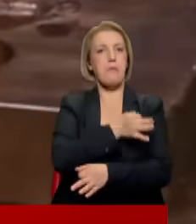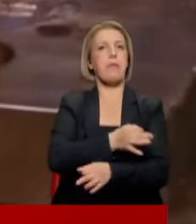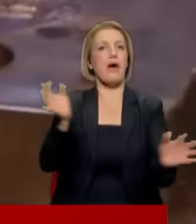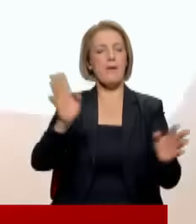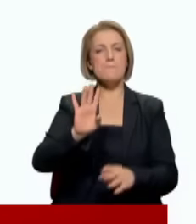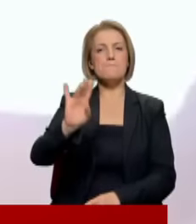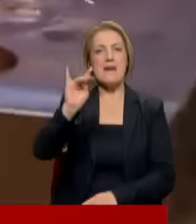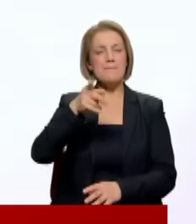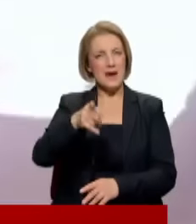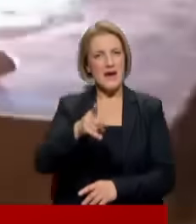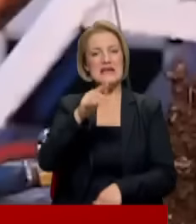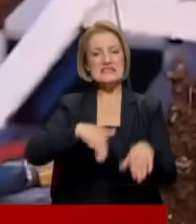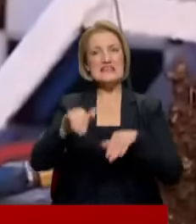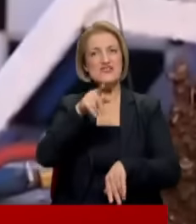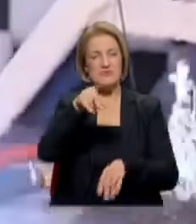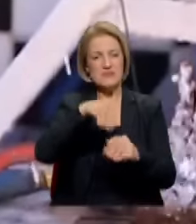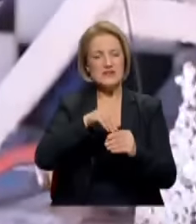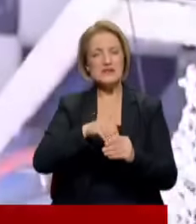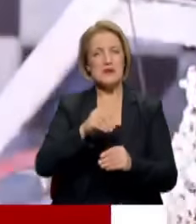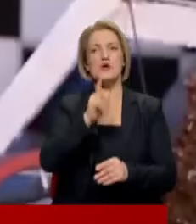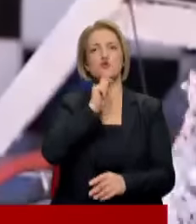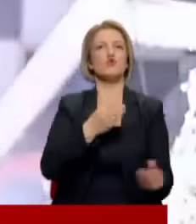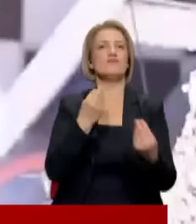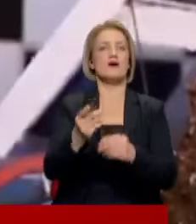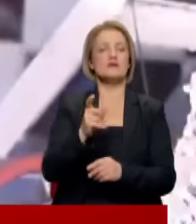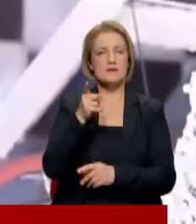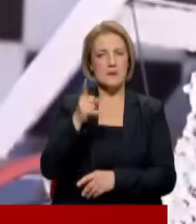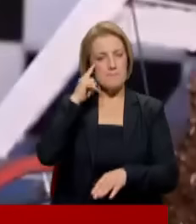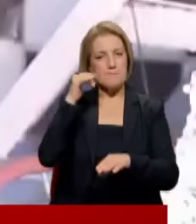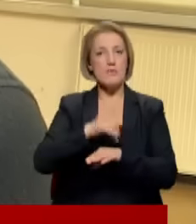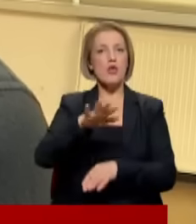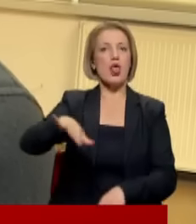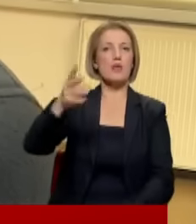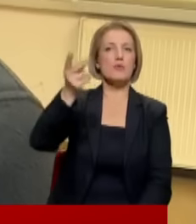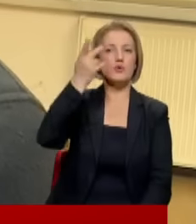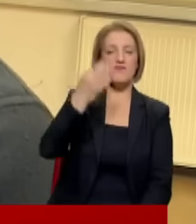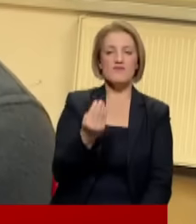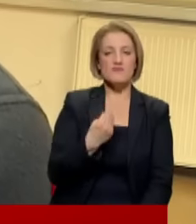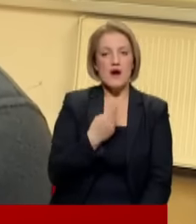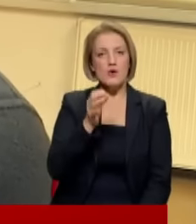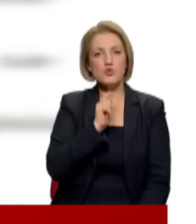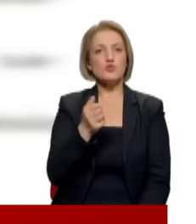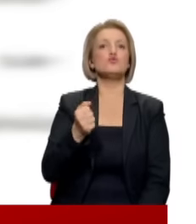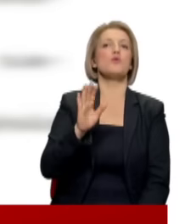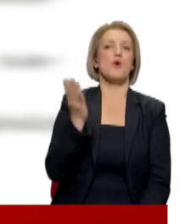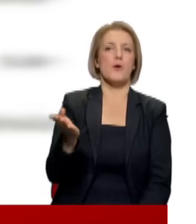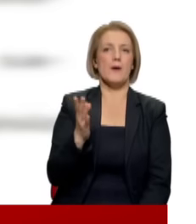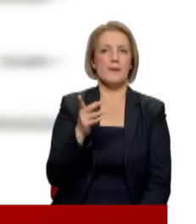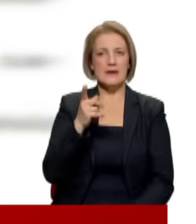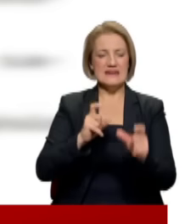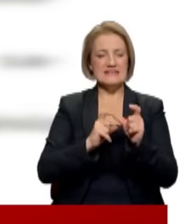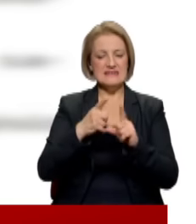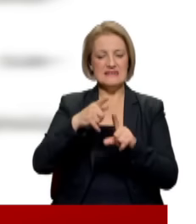MHP seçim beyannamelerine koydu ancak staj ve çıraklık mağdurları unutuldu verilen sözler tutulsun diyoruz staj ve